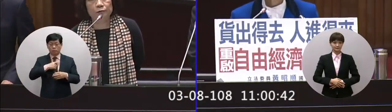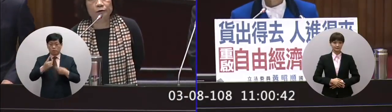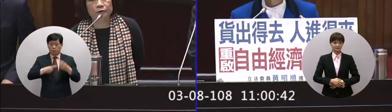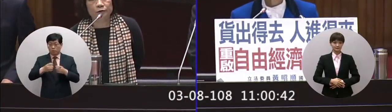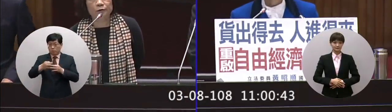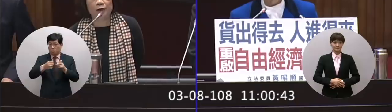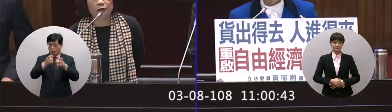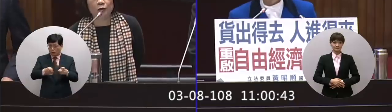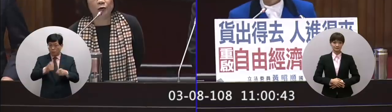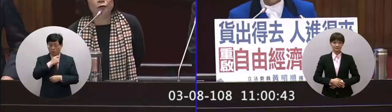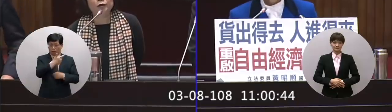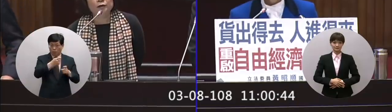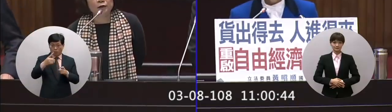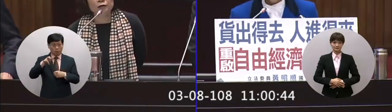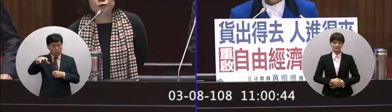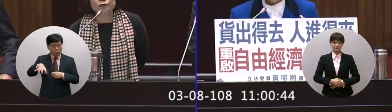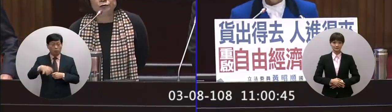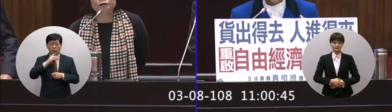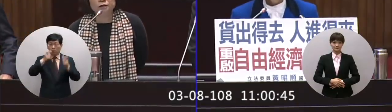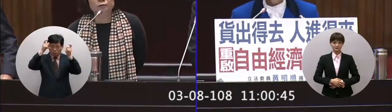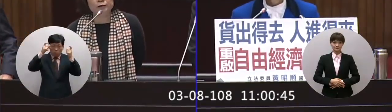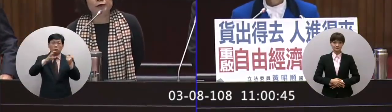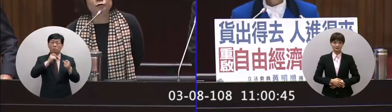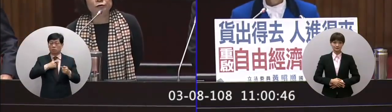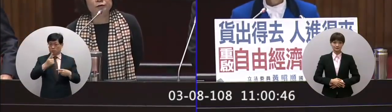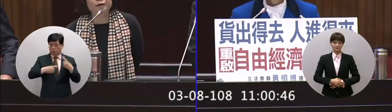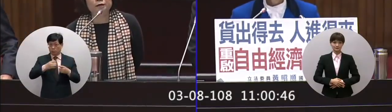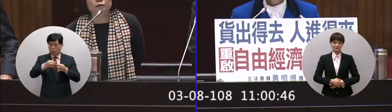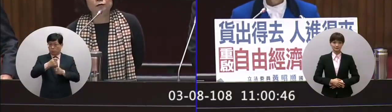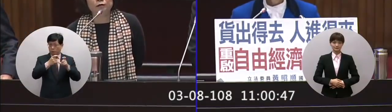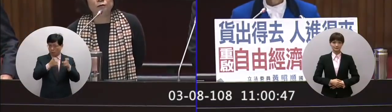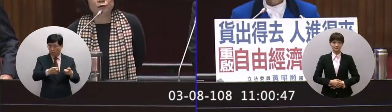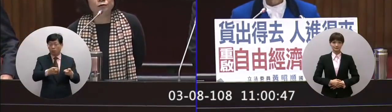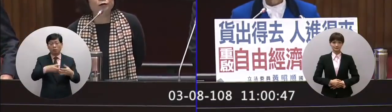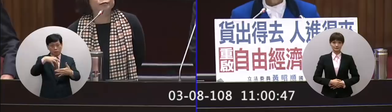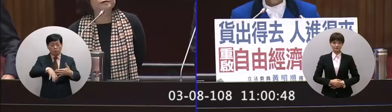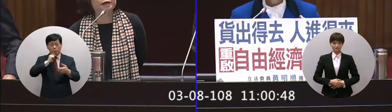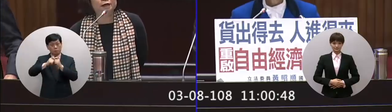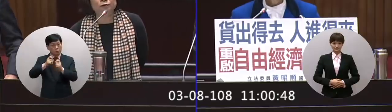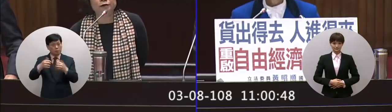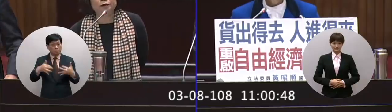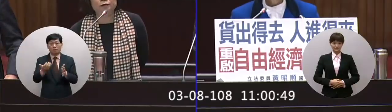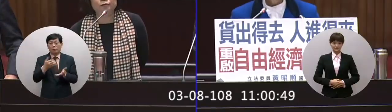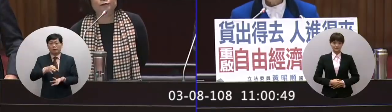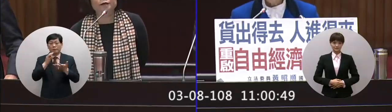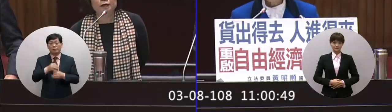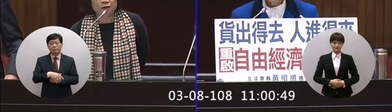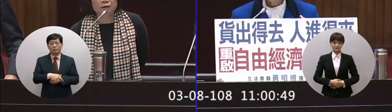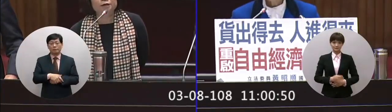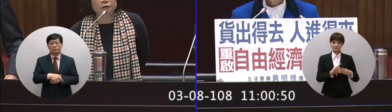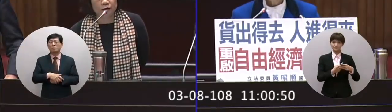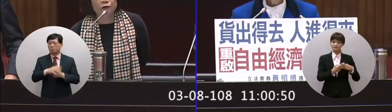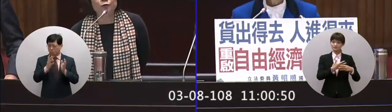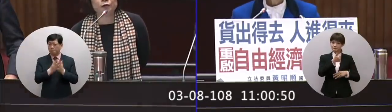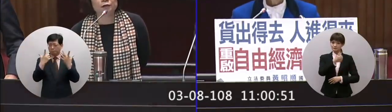港区，我们有六港一空。那高雄就是自由贸易港区里面的有关关税的部分，刚刚所提到的部分，